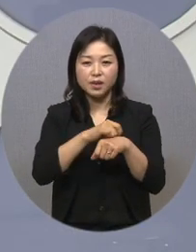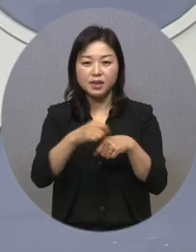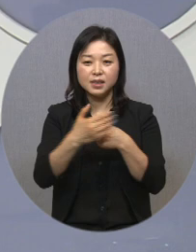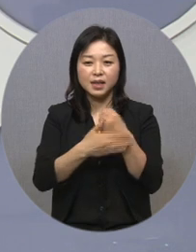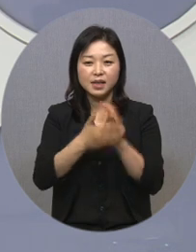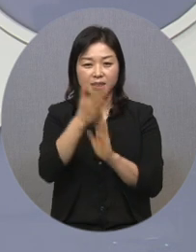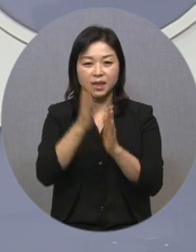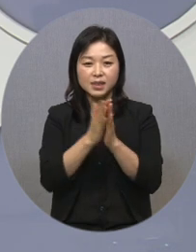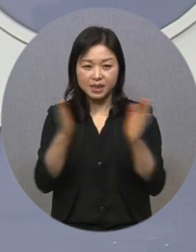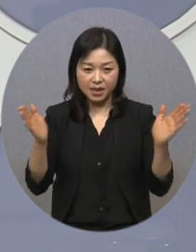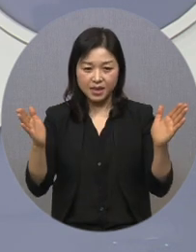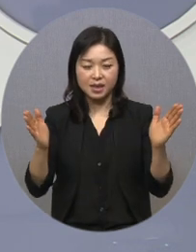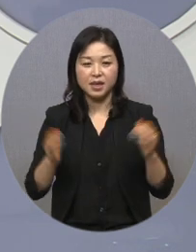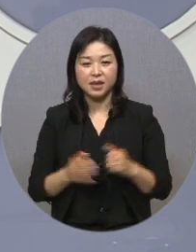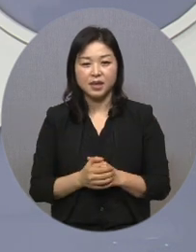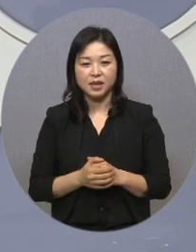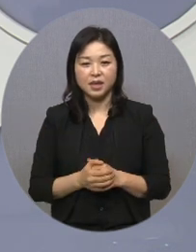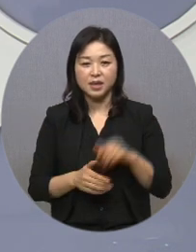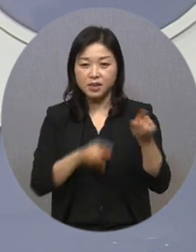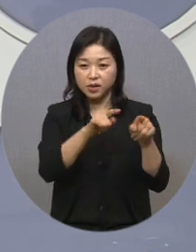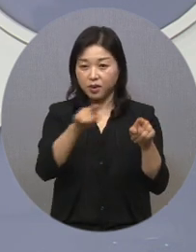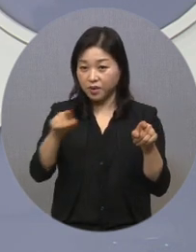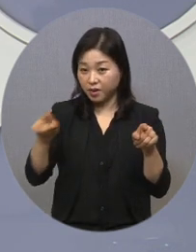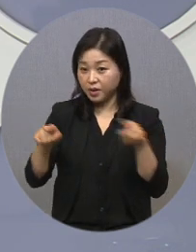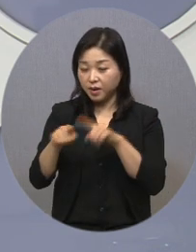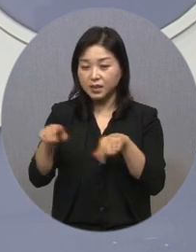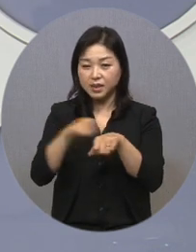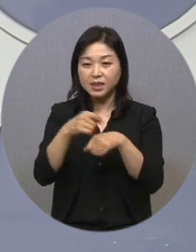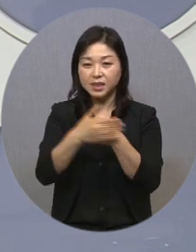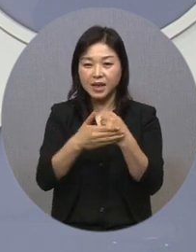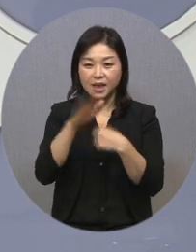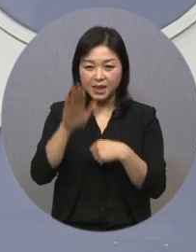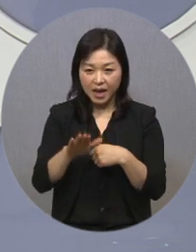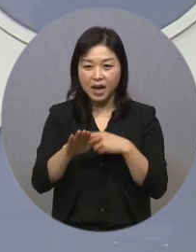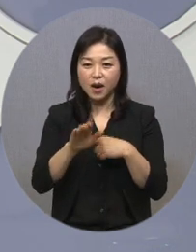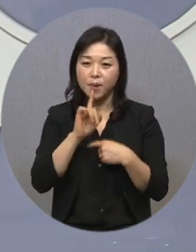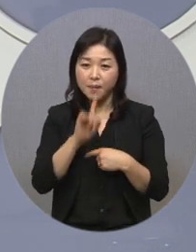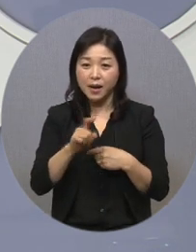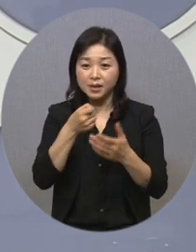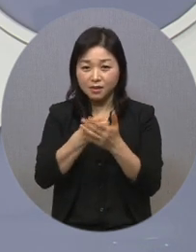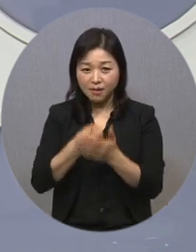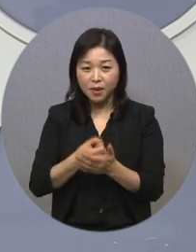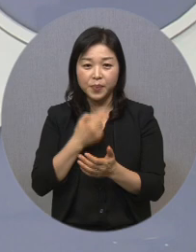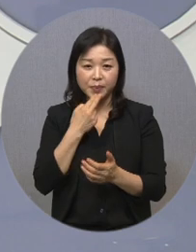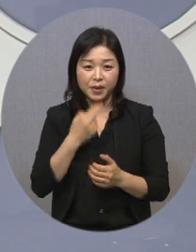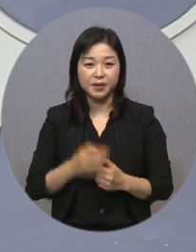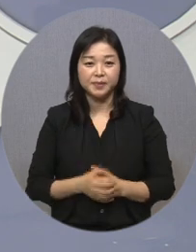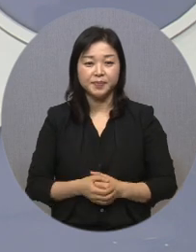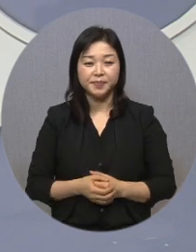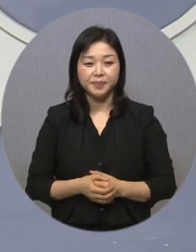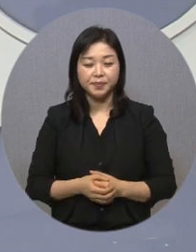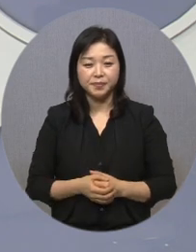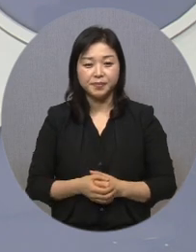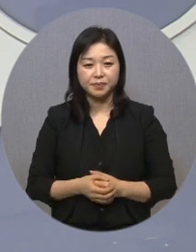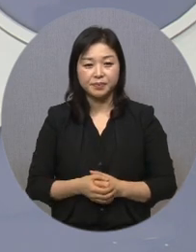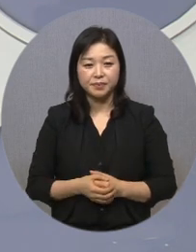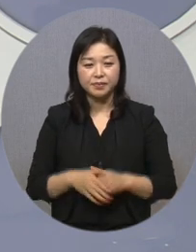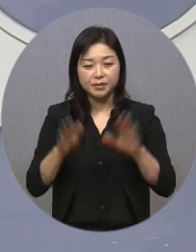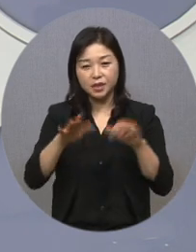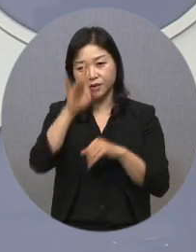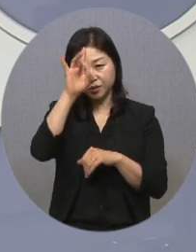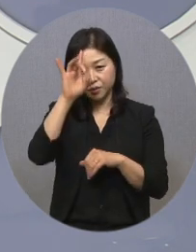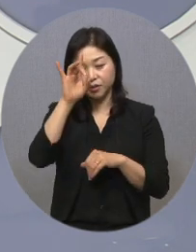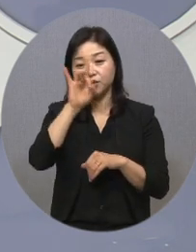진행이 되지만 뭐뭐뭐뭐는 특례다 이렇게 가지고 정해진 것 같습니다. 지금 열심히